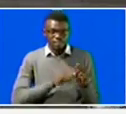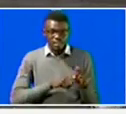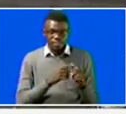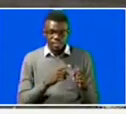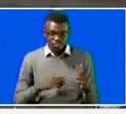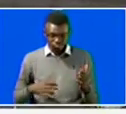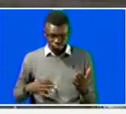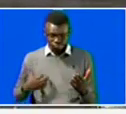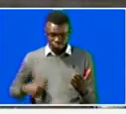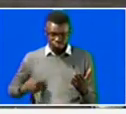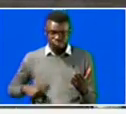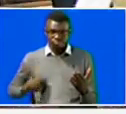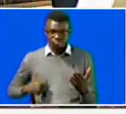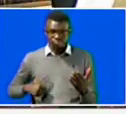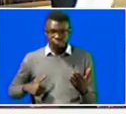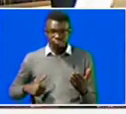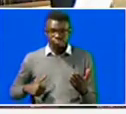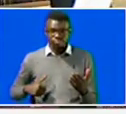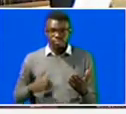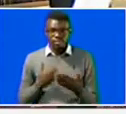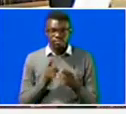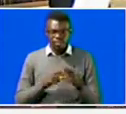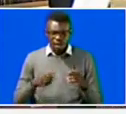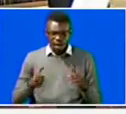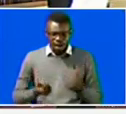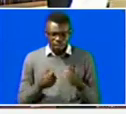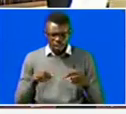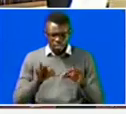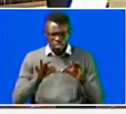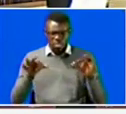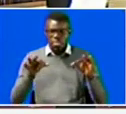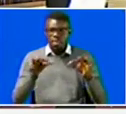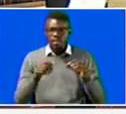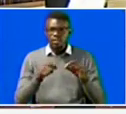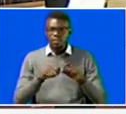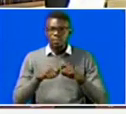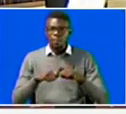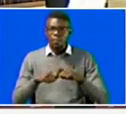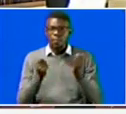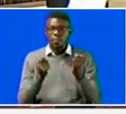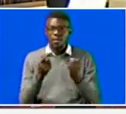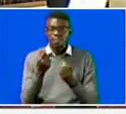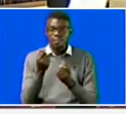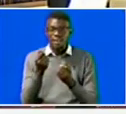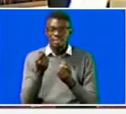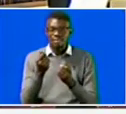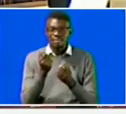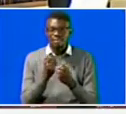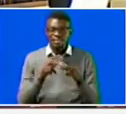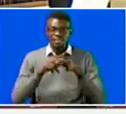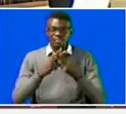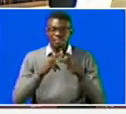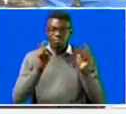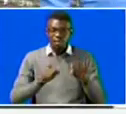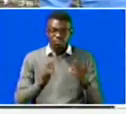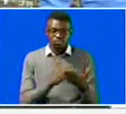gitaa ukiona namna hii, kuna time katika string moja, nataka dola ya kureplace string, sindio? Sasa moja